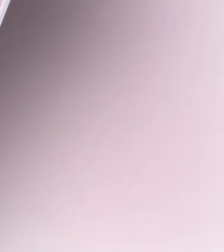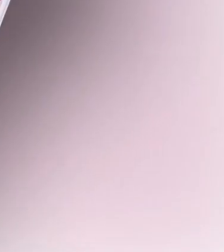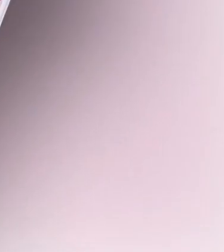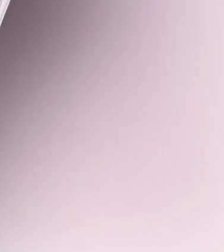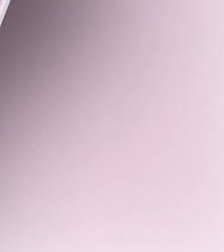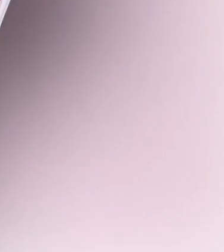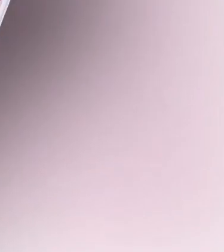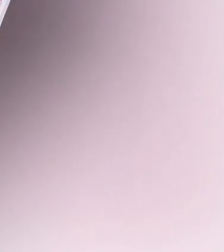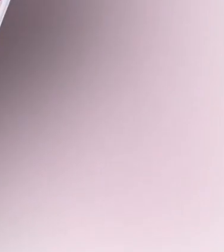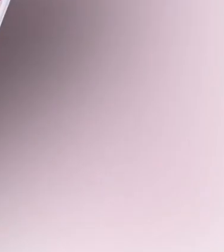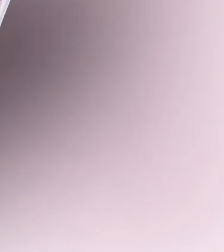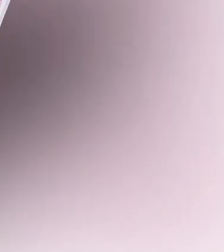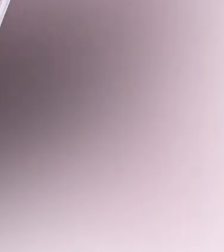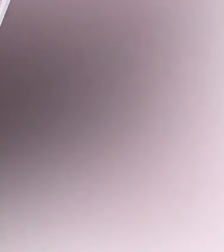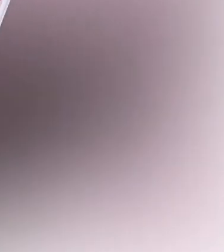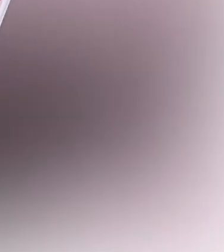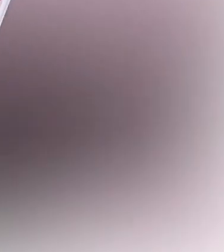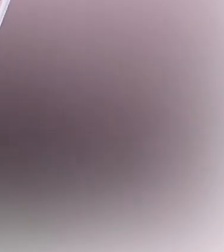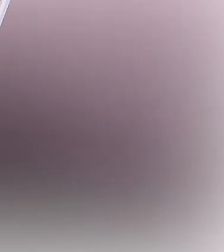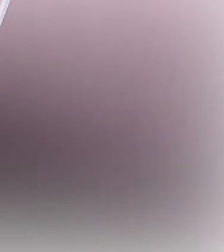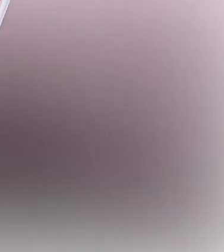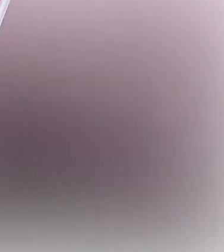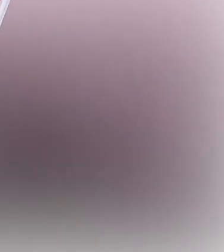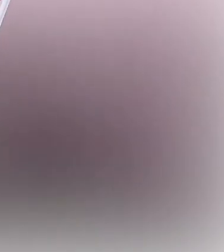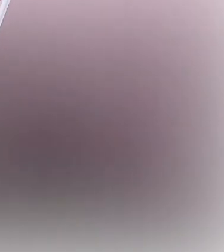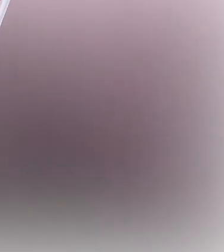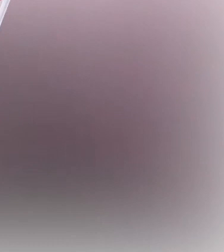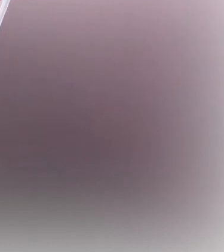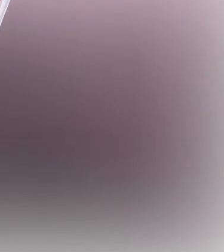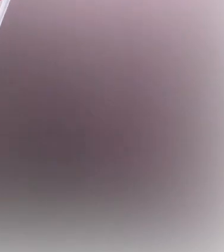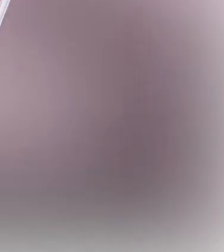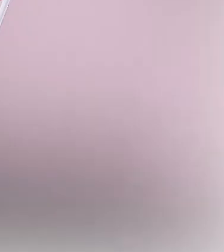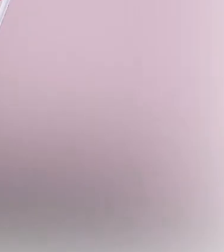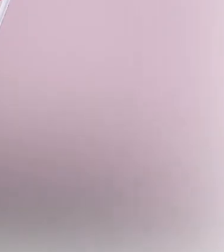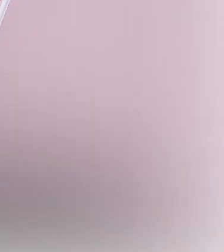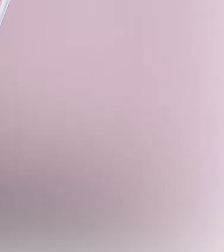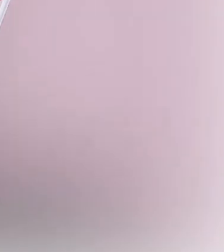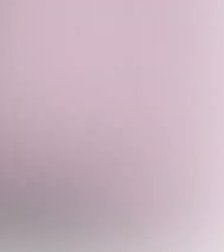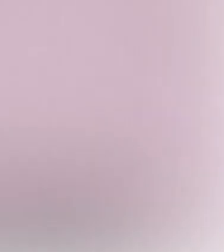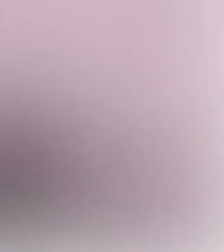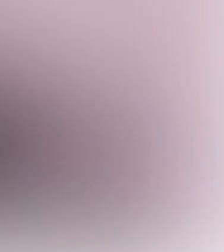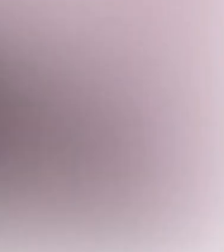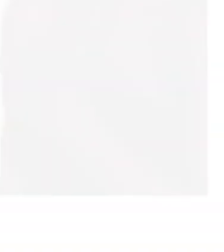confident, you're confident. Ugeza nerunako narubili,